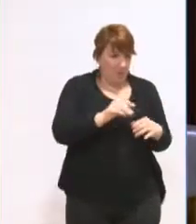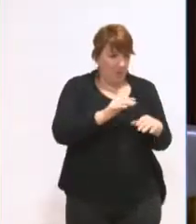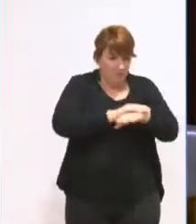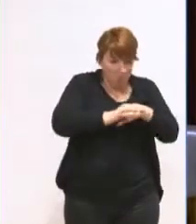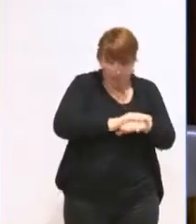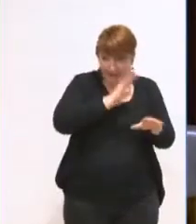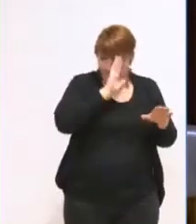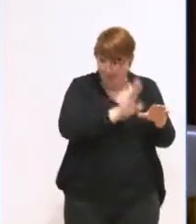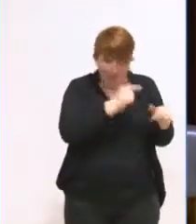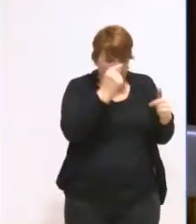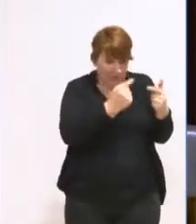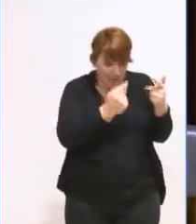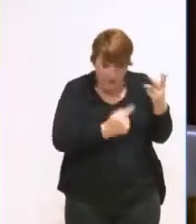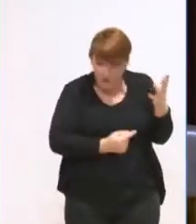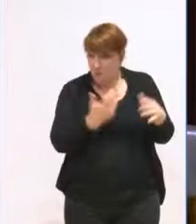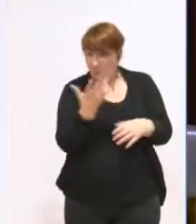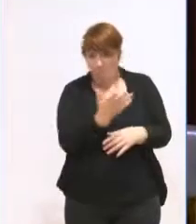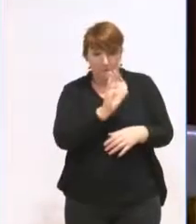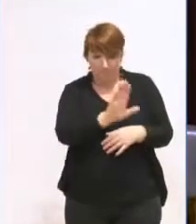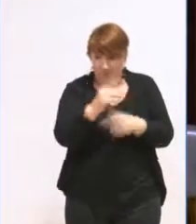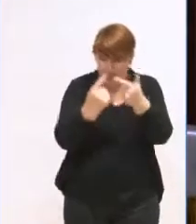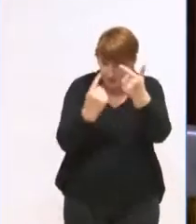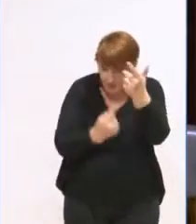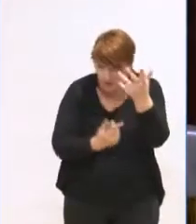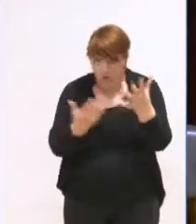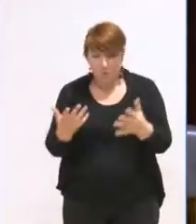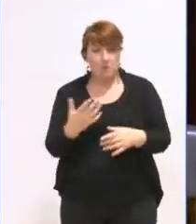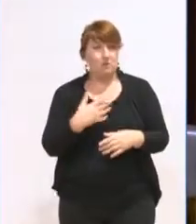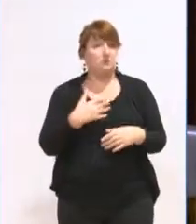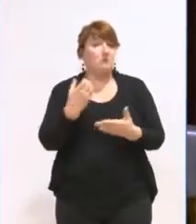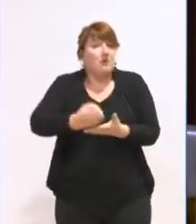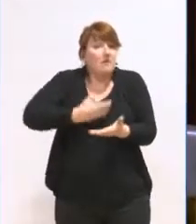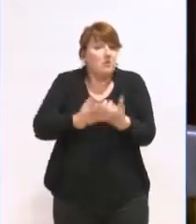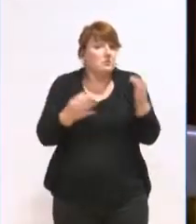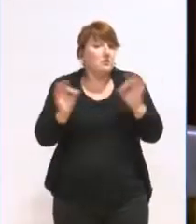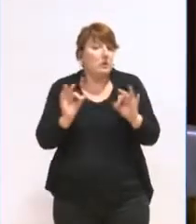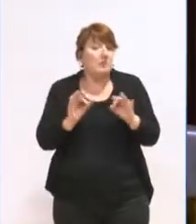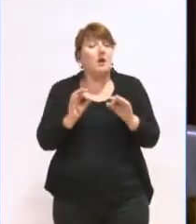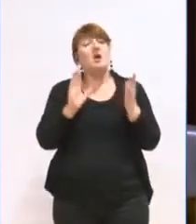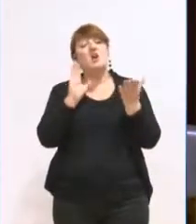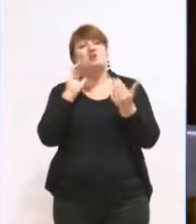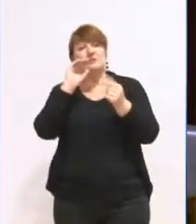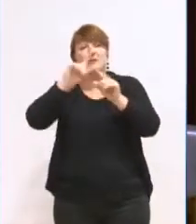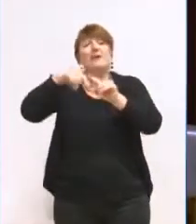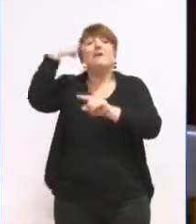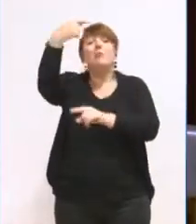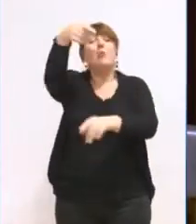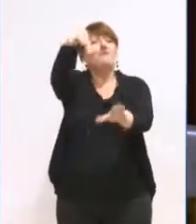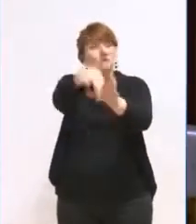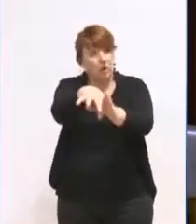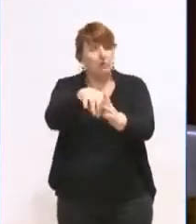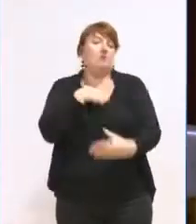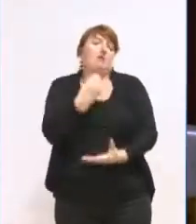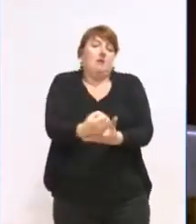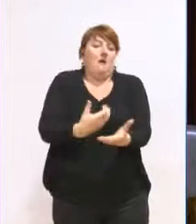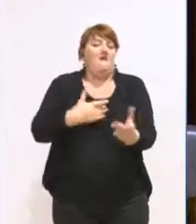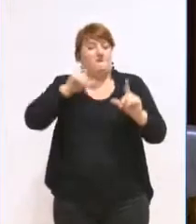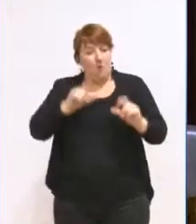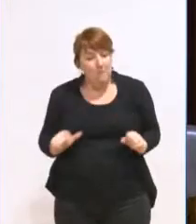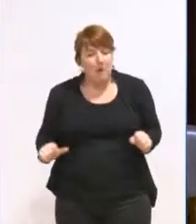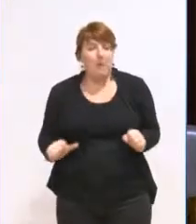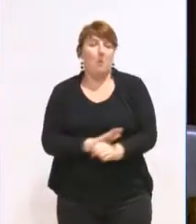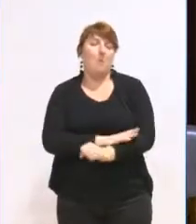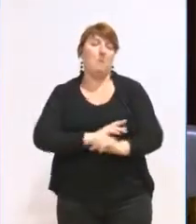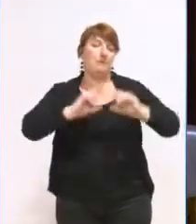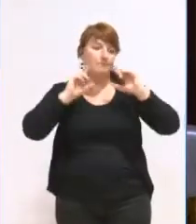les avez-vous. J'espère que nous les aurons au moment du vote du budget. Le dernier point, et c'est